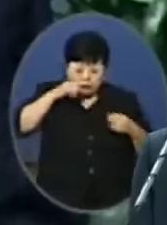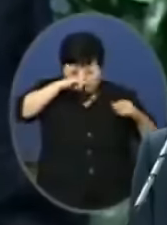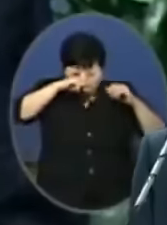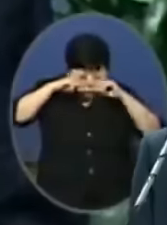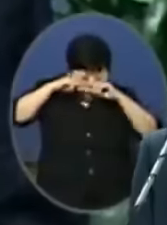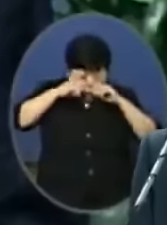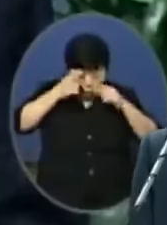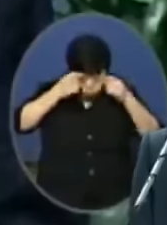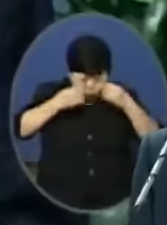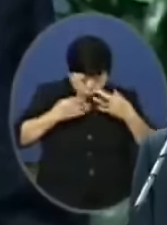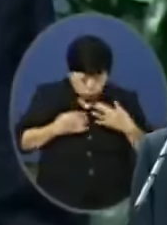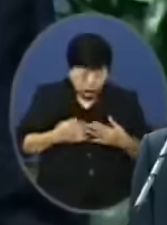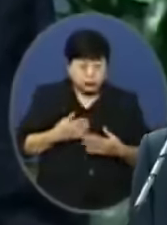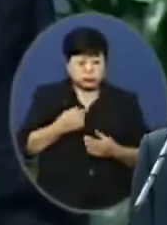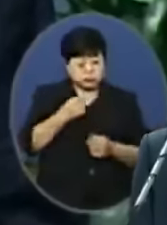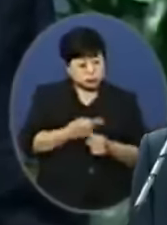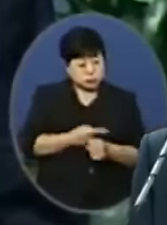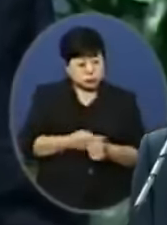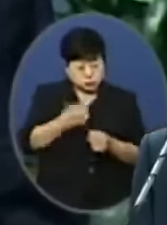나고 따가리는.